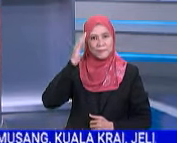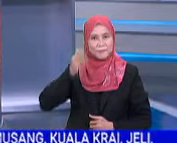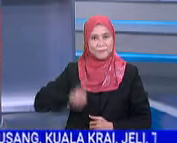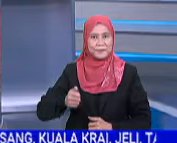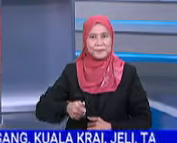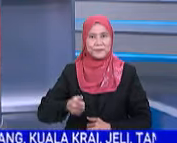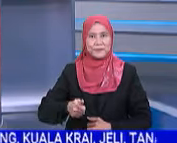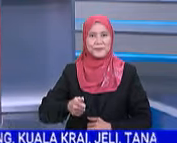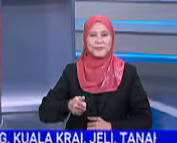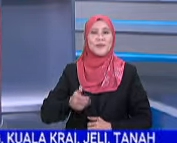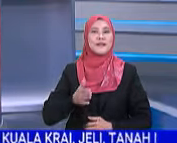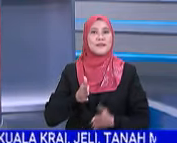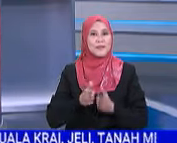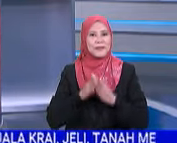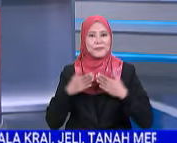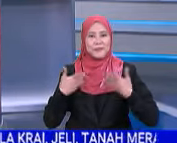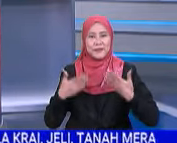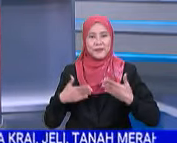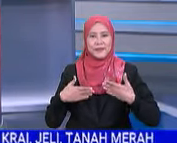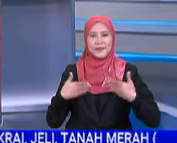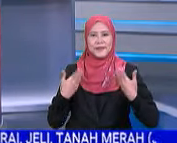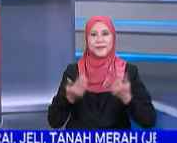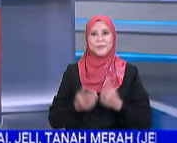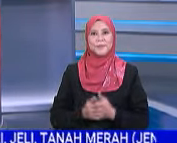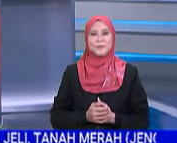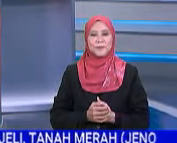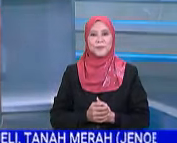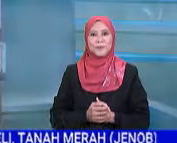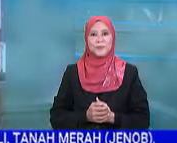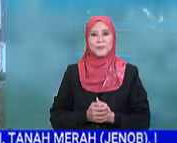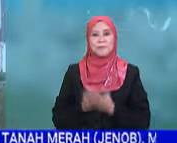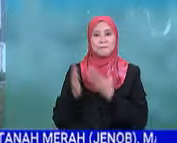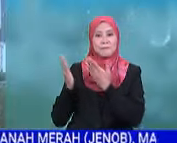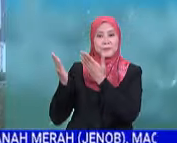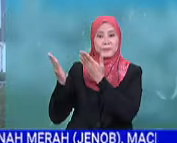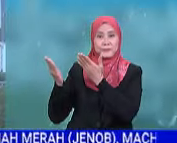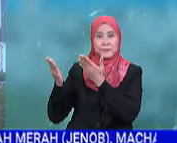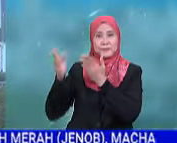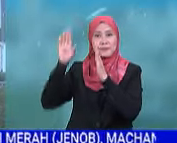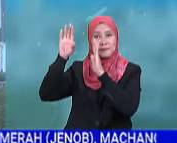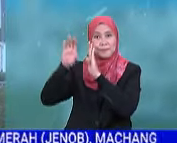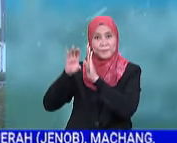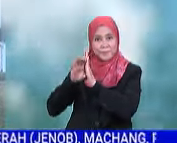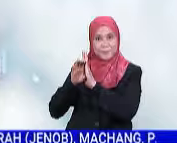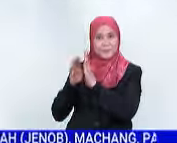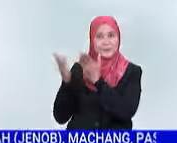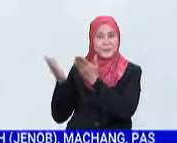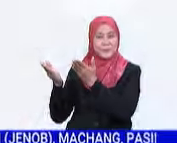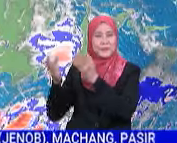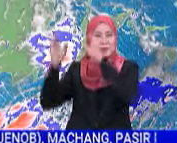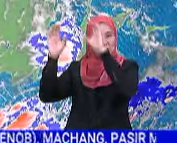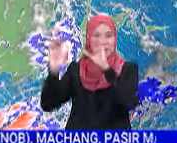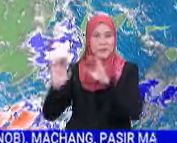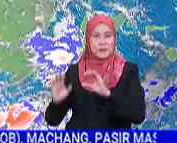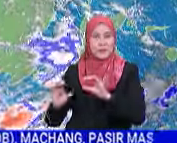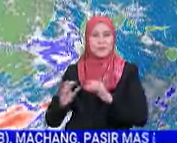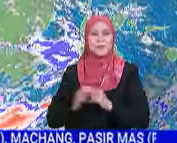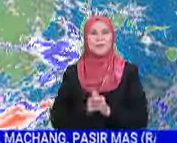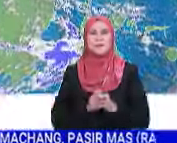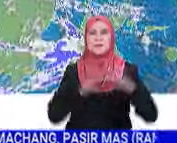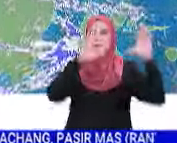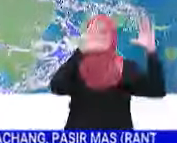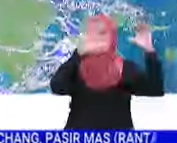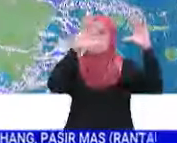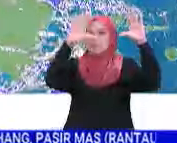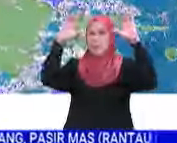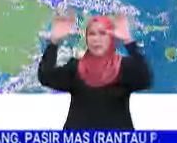Assalamualaikum dan salam sejahtera. Baiklah, berdasarkan paparan imej satelit semasa, masih lagi terdapat kelompok awan